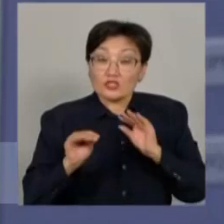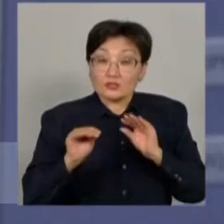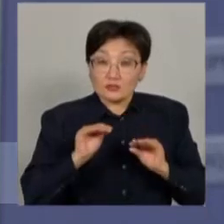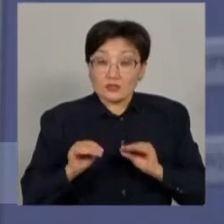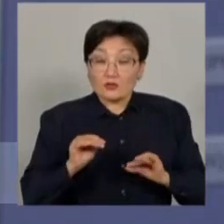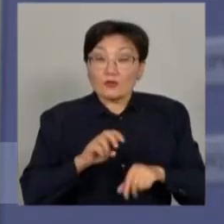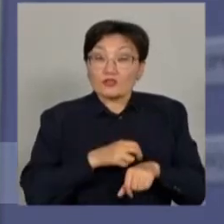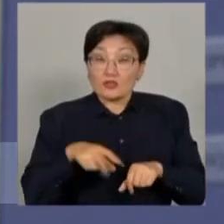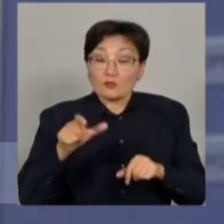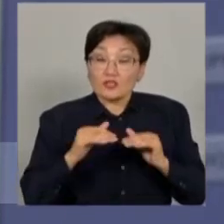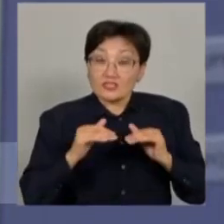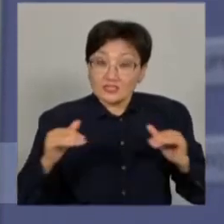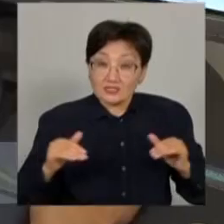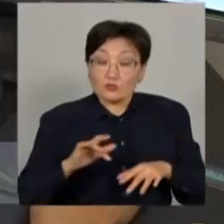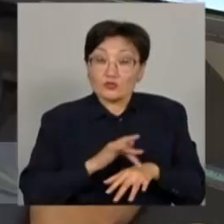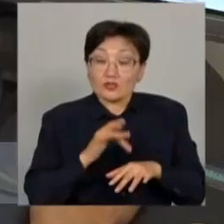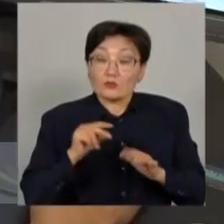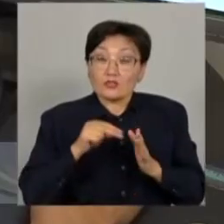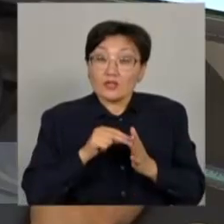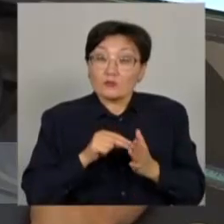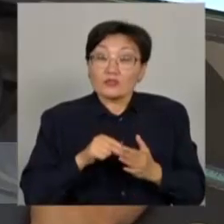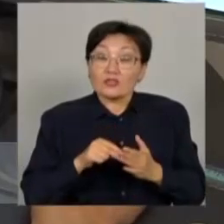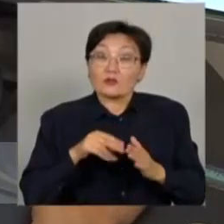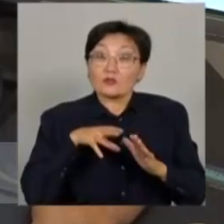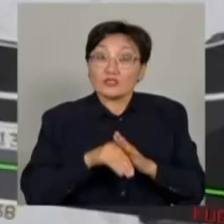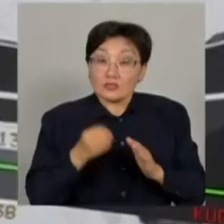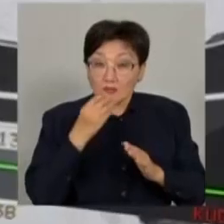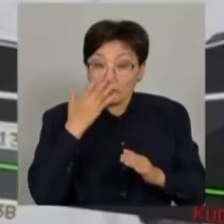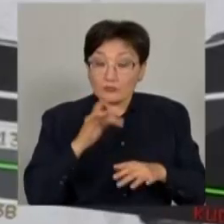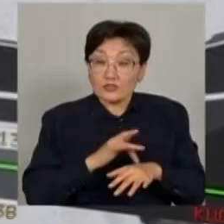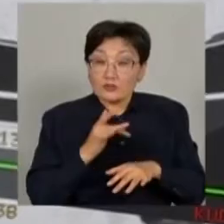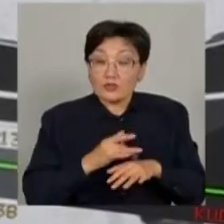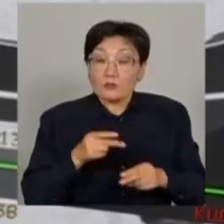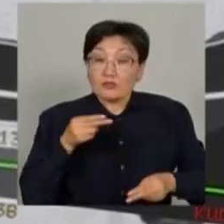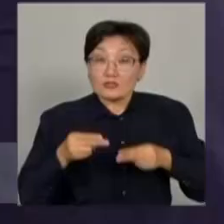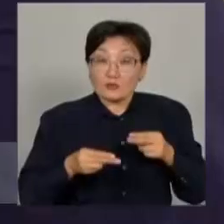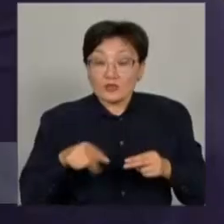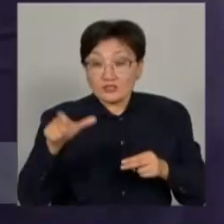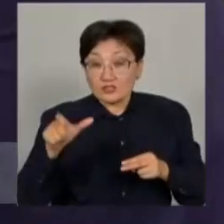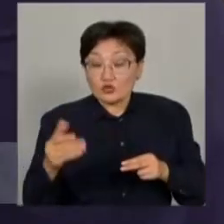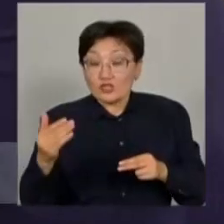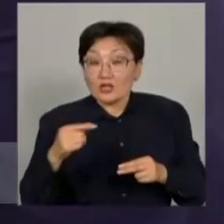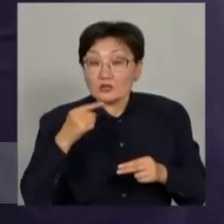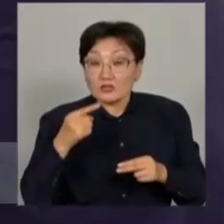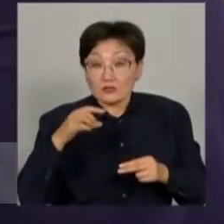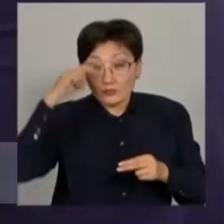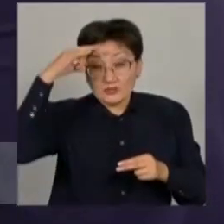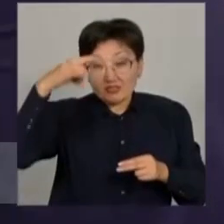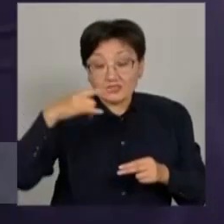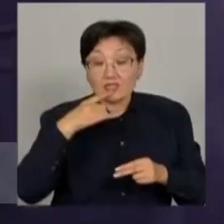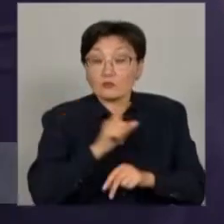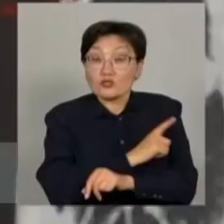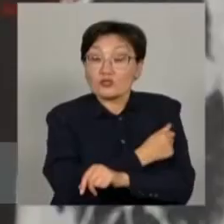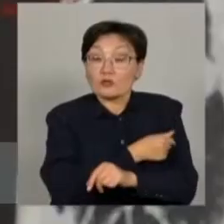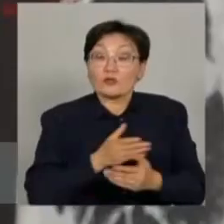жабдықтардың, дәрігерлердің деңгейі және қызмет құны бағаланады. Жапонияда қызмет атқаратын хирург Әбдібек Қалибектің айтуынша, Қазақстандағы